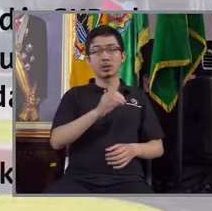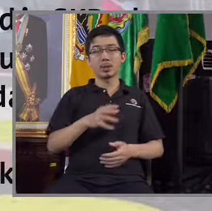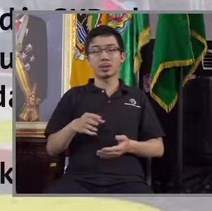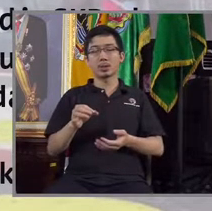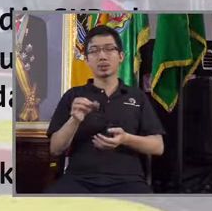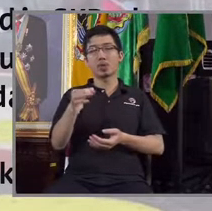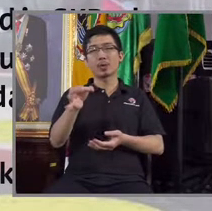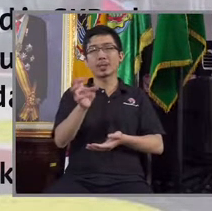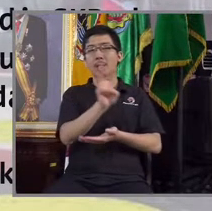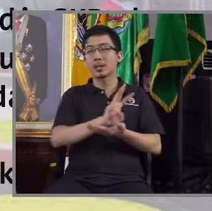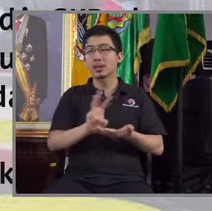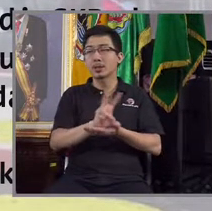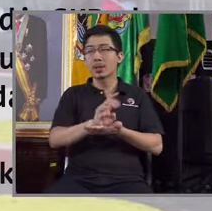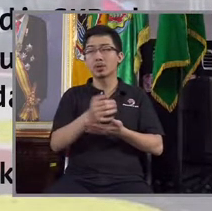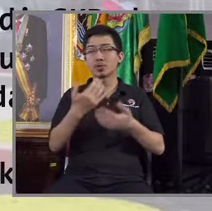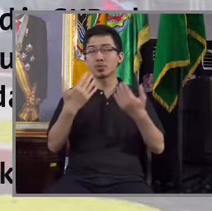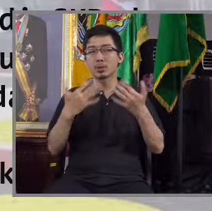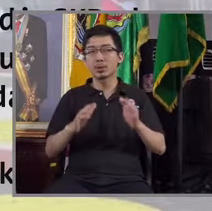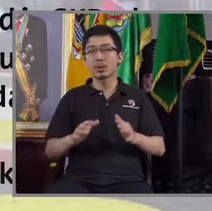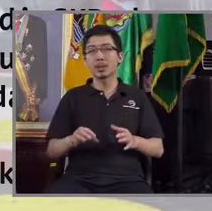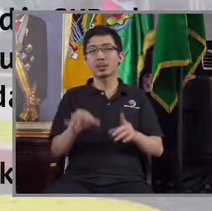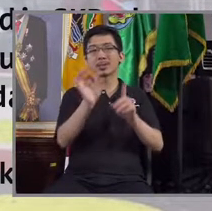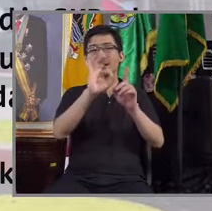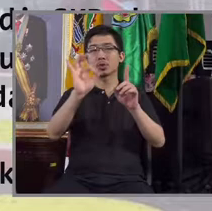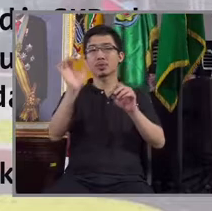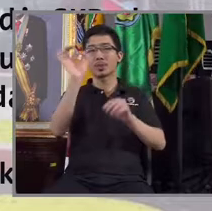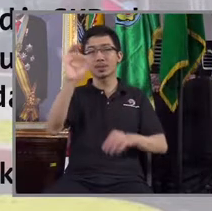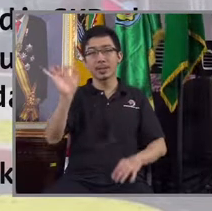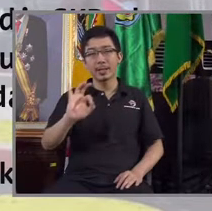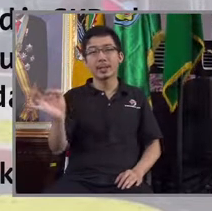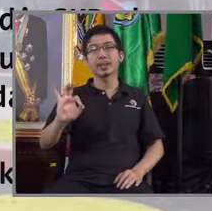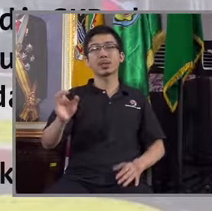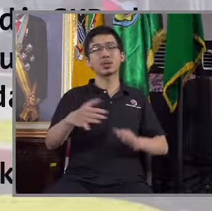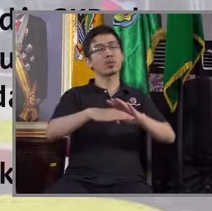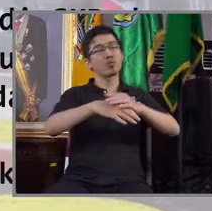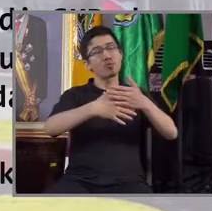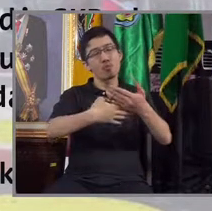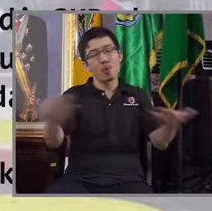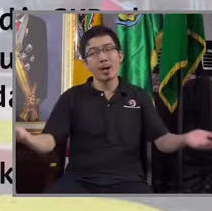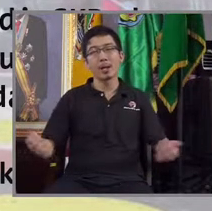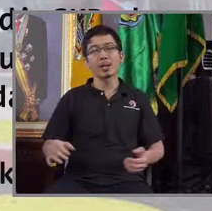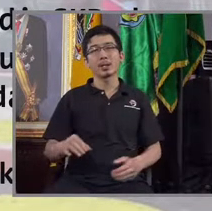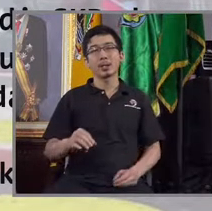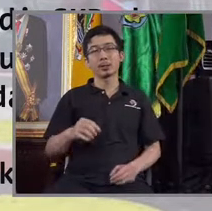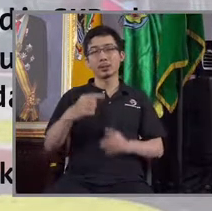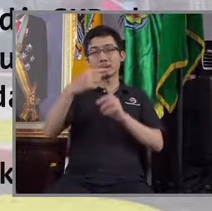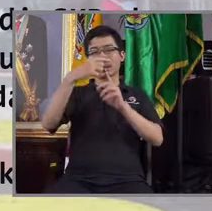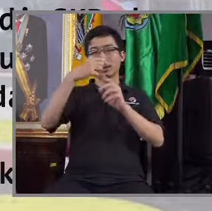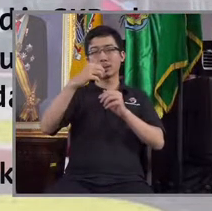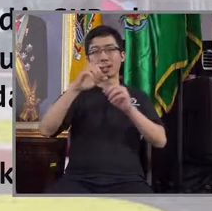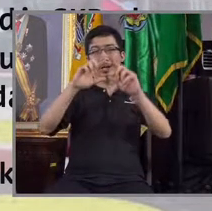sudah 100% terakreditasi. Kemudian berkaitan dengan pendidikan,